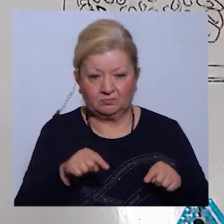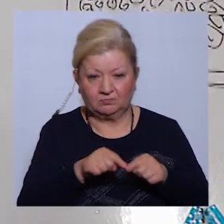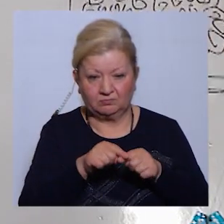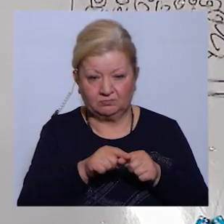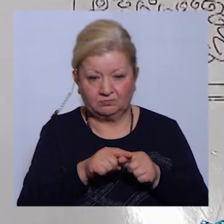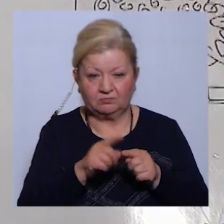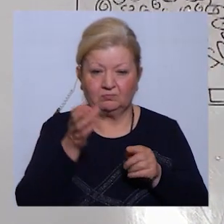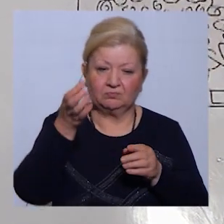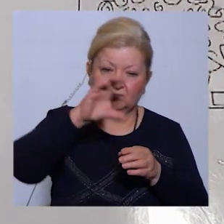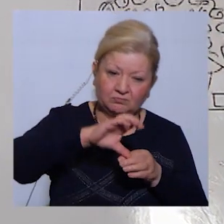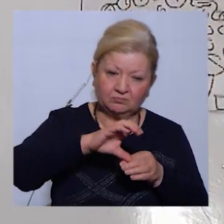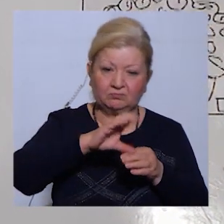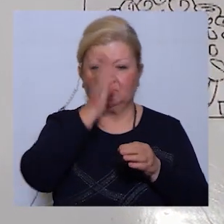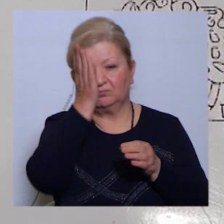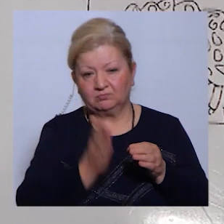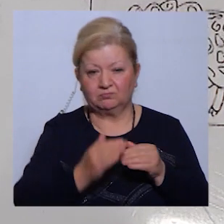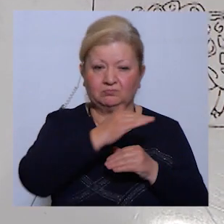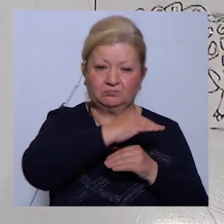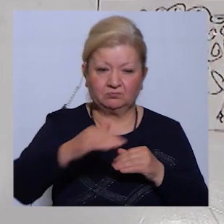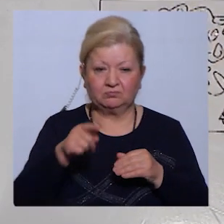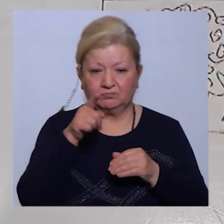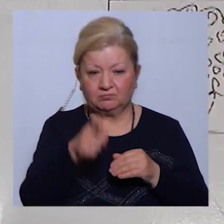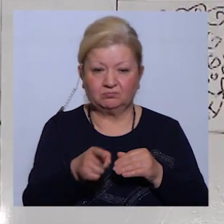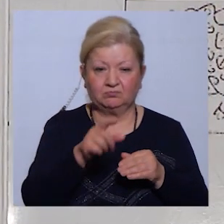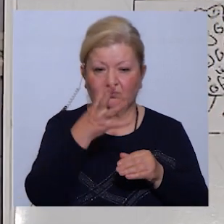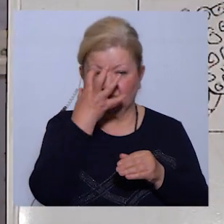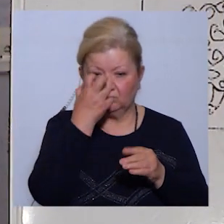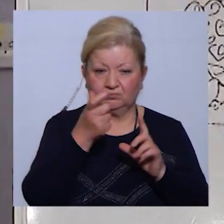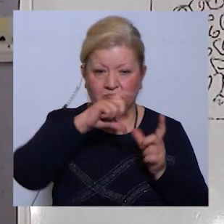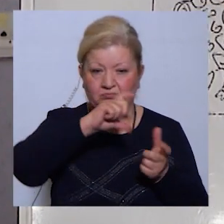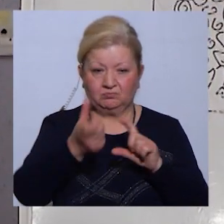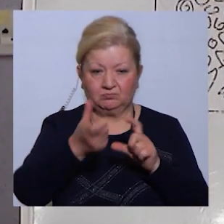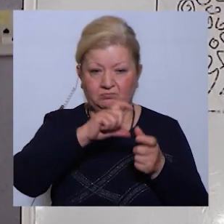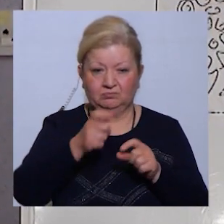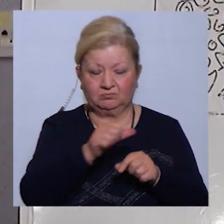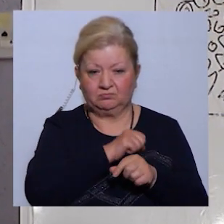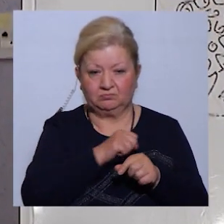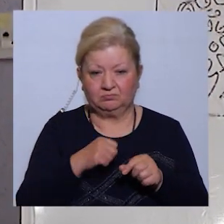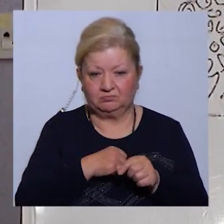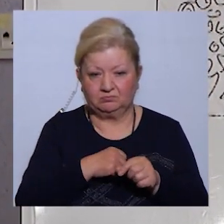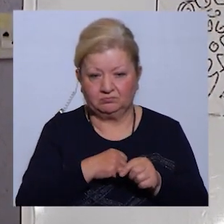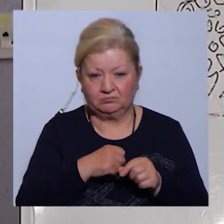ხან ჰორიზონტალურად გვაქვს, ხან ვერტიკალურად და ტრიალდება ის სურათი. რა